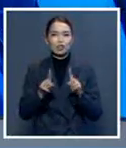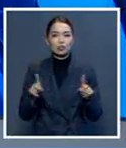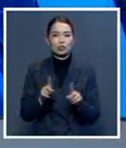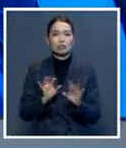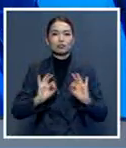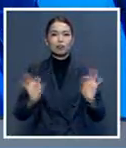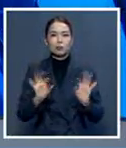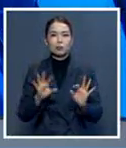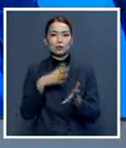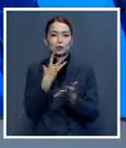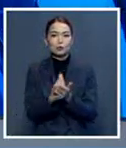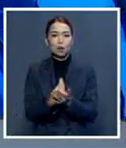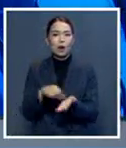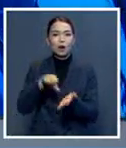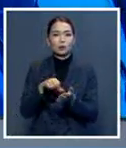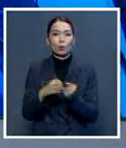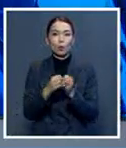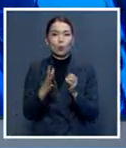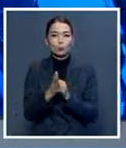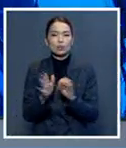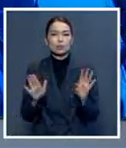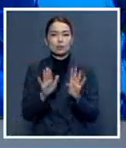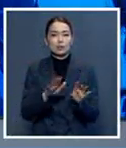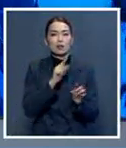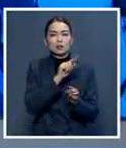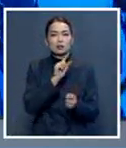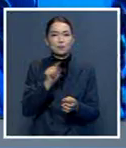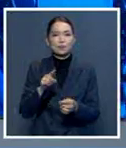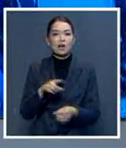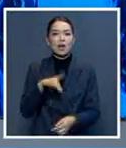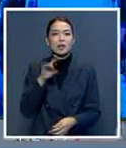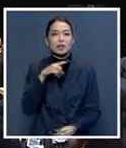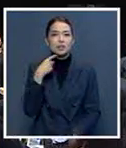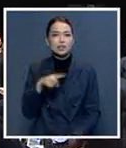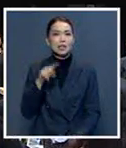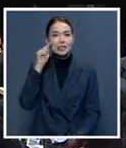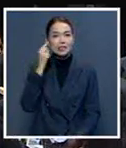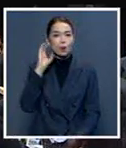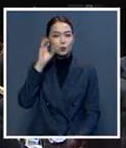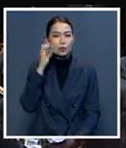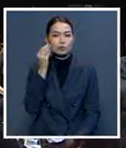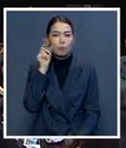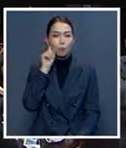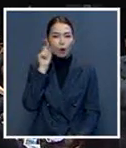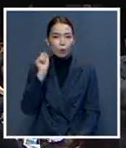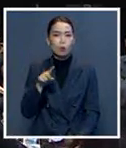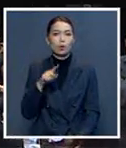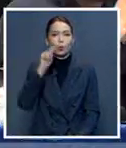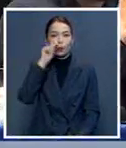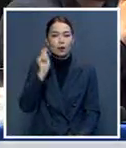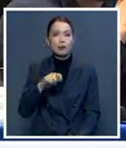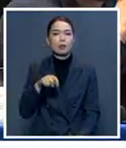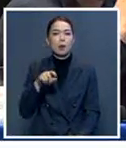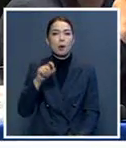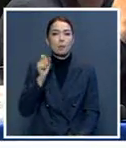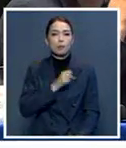шараға қатысу үшін 15 елден өнерпаздар келген. Олар Ресей, Қырғызстан, Өзбекстан, Моңғолия, Украина, Беларусия,